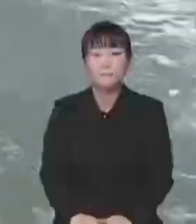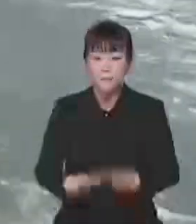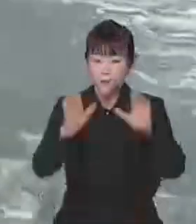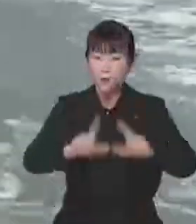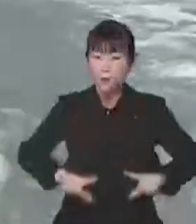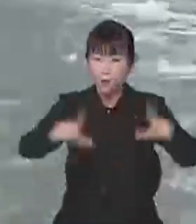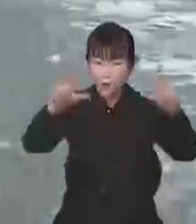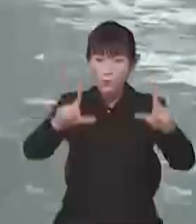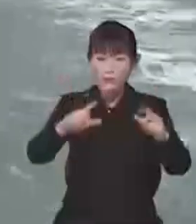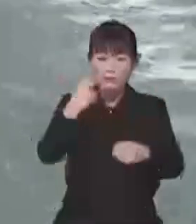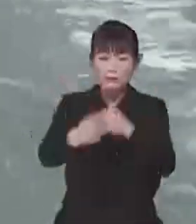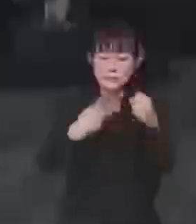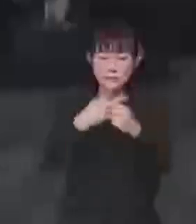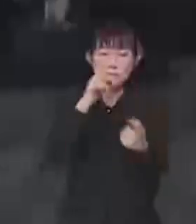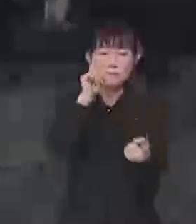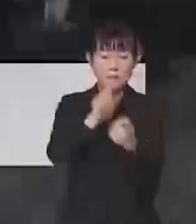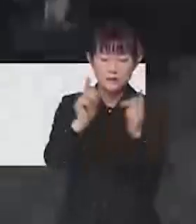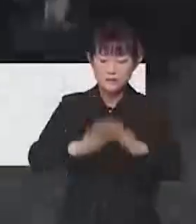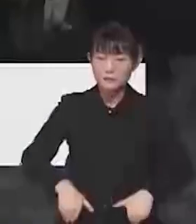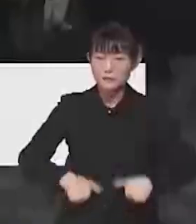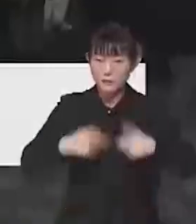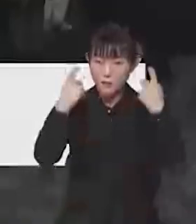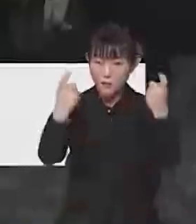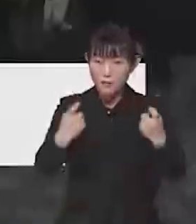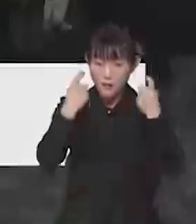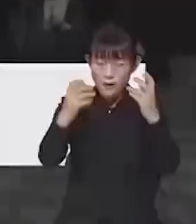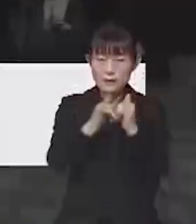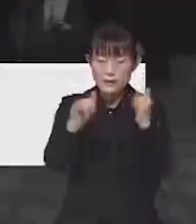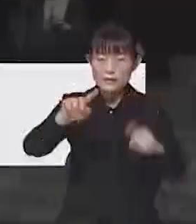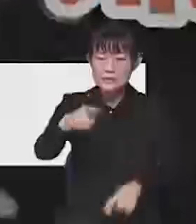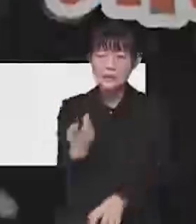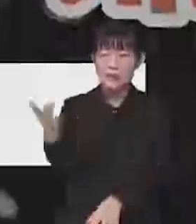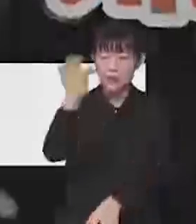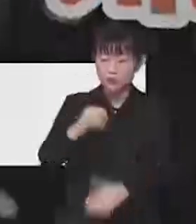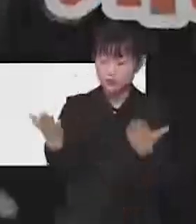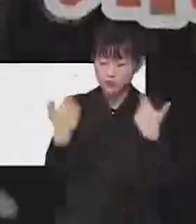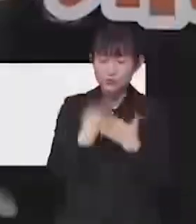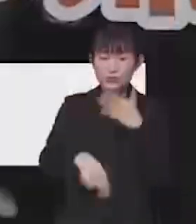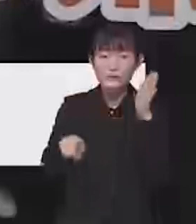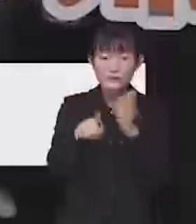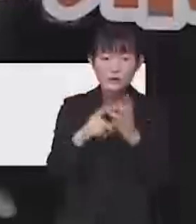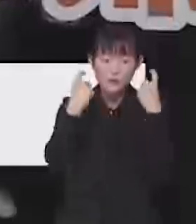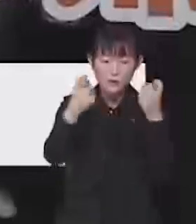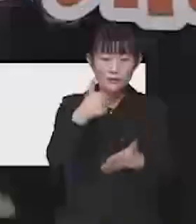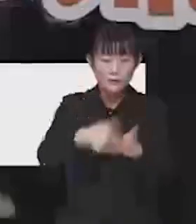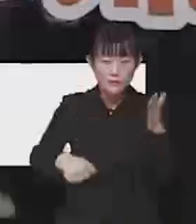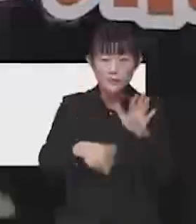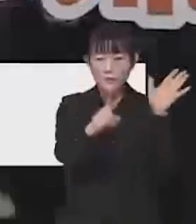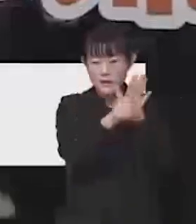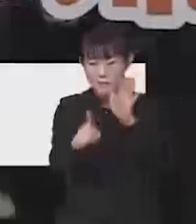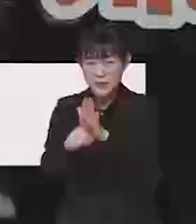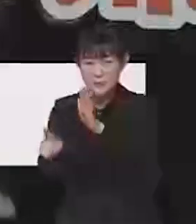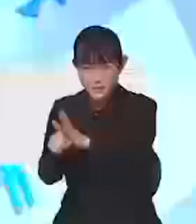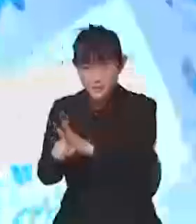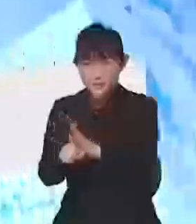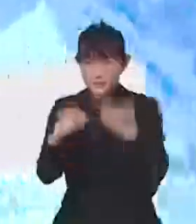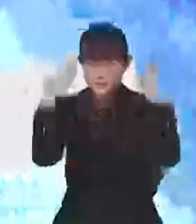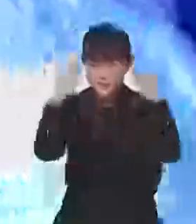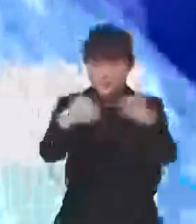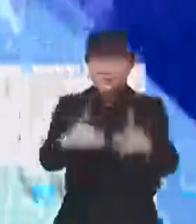올해 시즌2를 맞은 전남은 관광객 1억 명 유치 달성을 위해 관광 상품과 마케팅을 한층